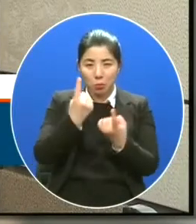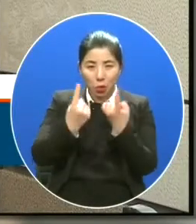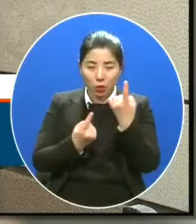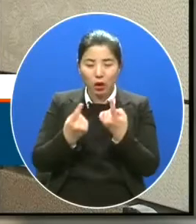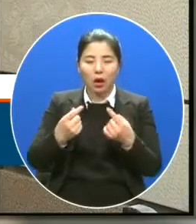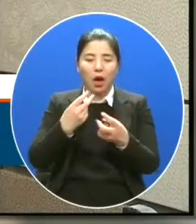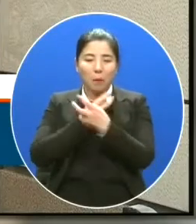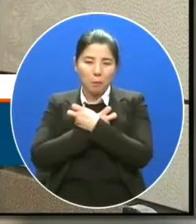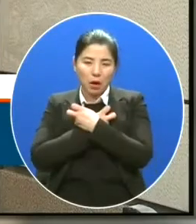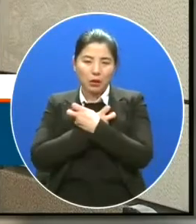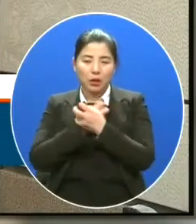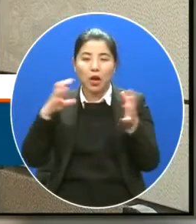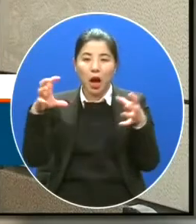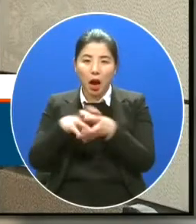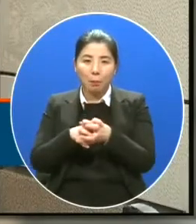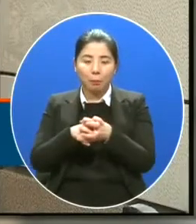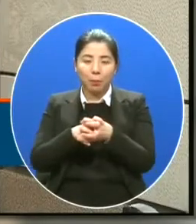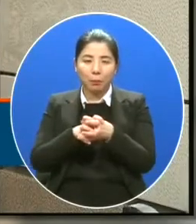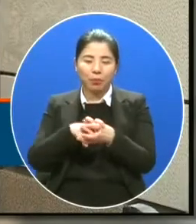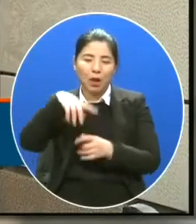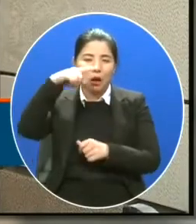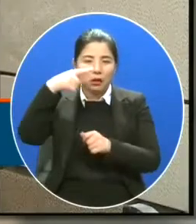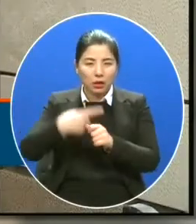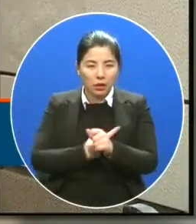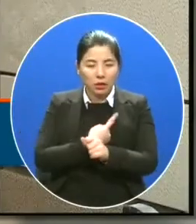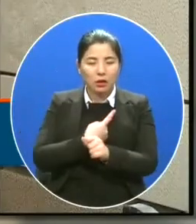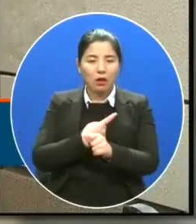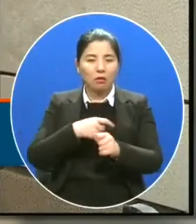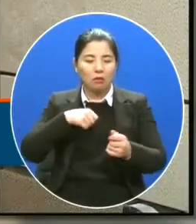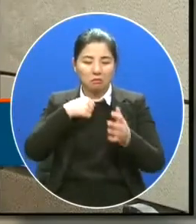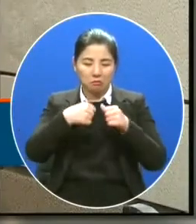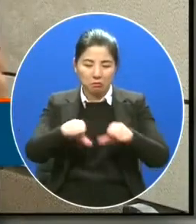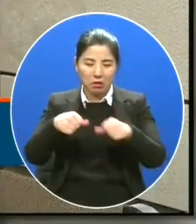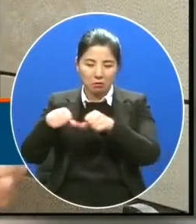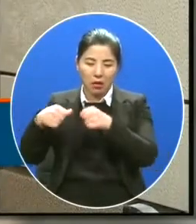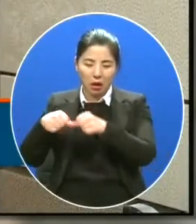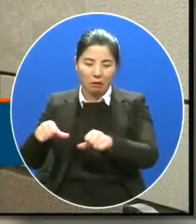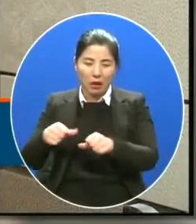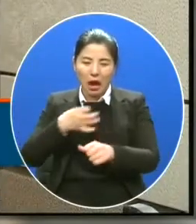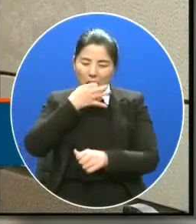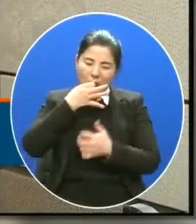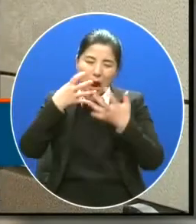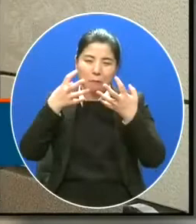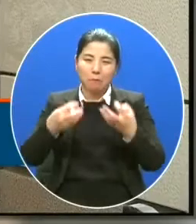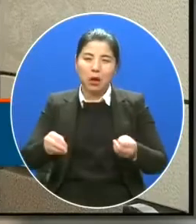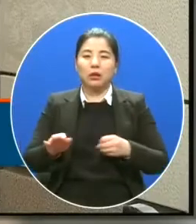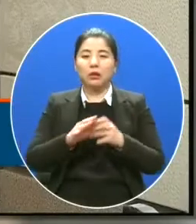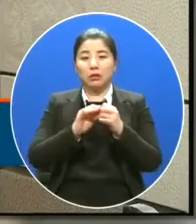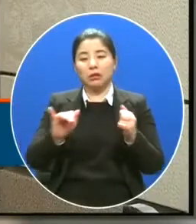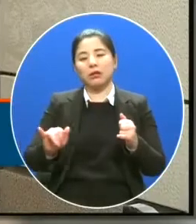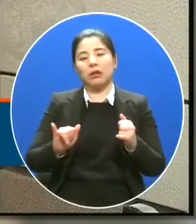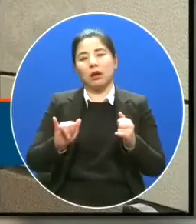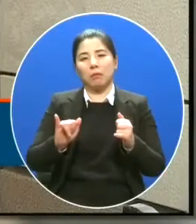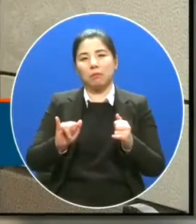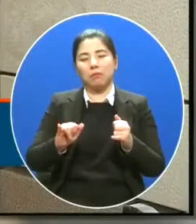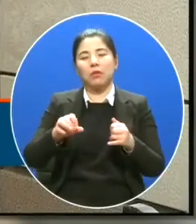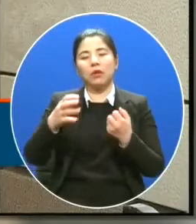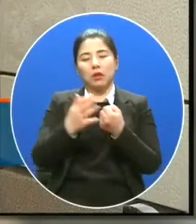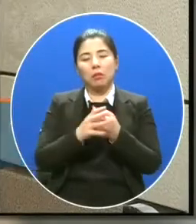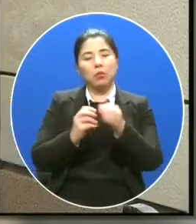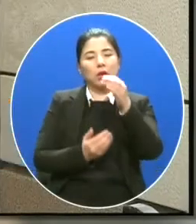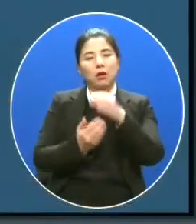문제라기보다는 박쥐를 포함한 자연을 파괴해가면서 끝없는 탐욕에 사로잡힌 우리 인간이 몰고